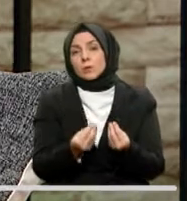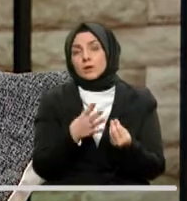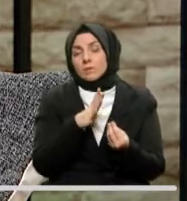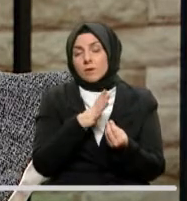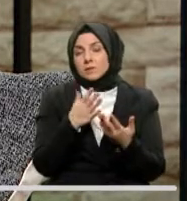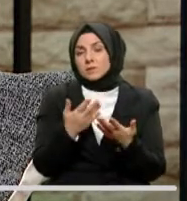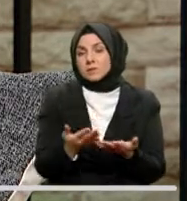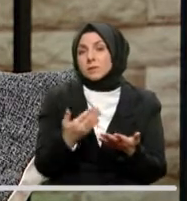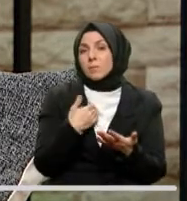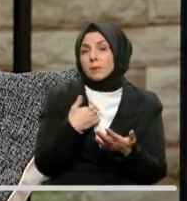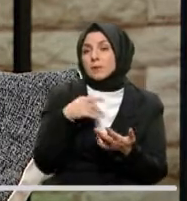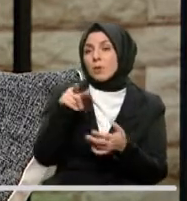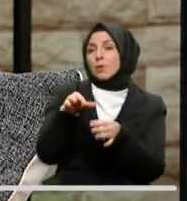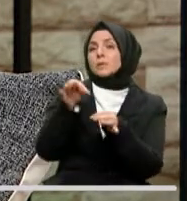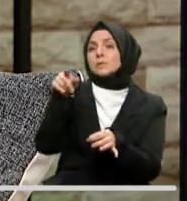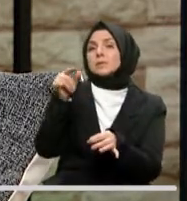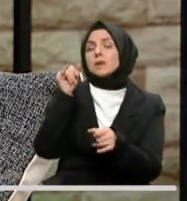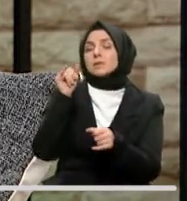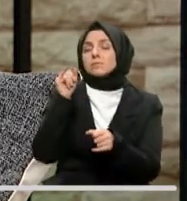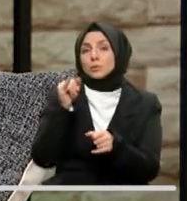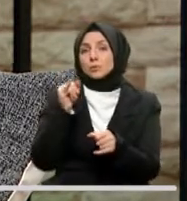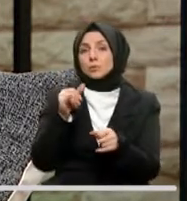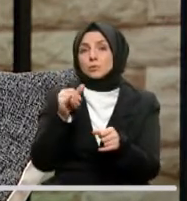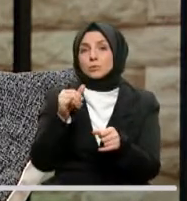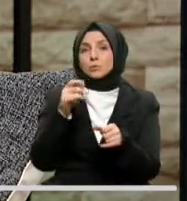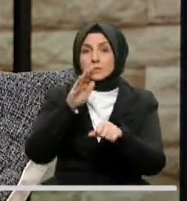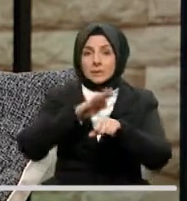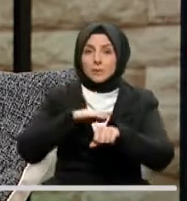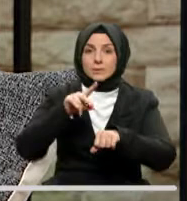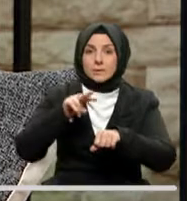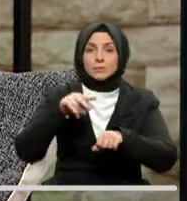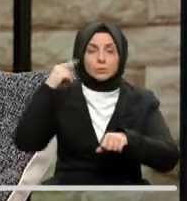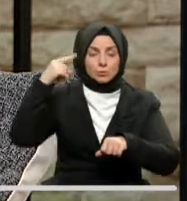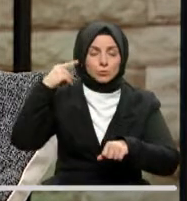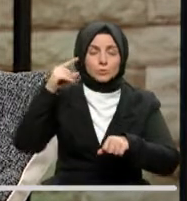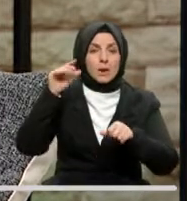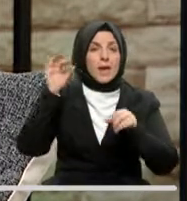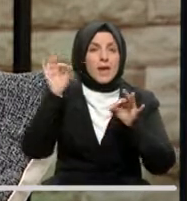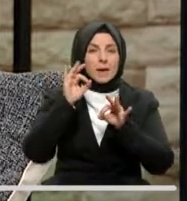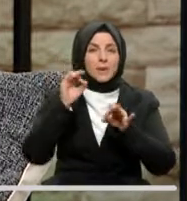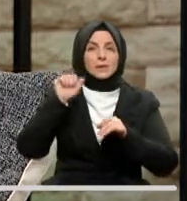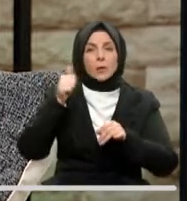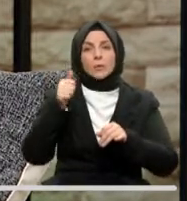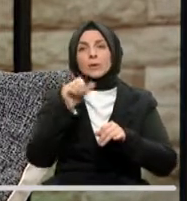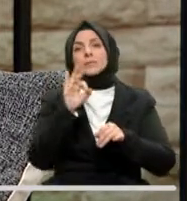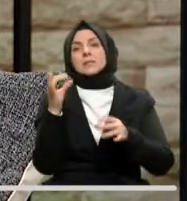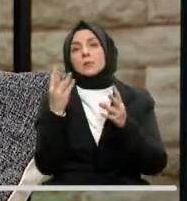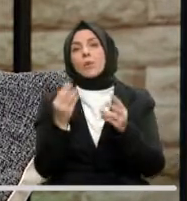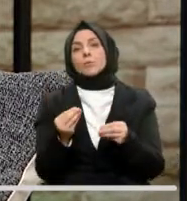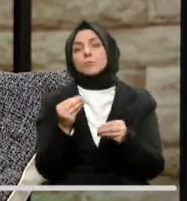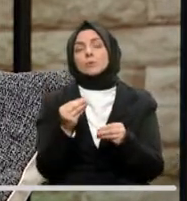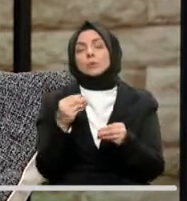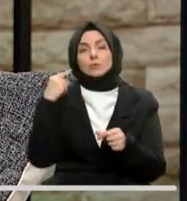olduğu muameleyi gördüm hisse iç dünyamızda dönüyor ve bizim işte o kabulümüz eveet bir tık daha atıyoruz Evet bak dersin bir